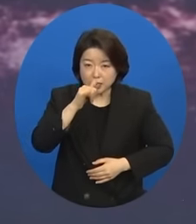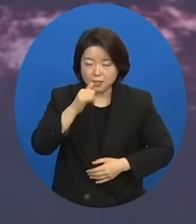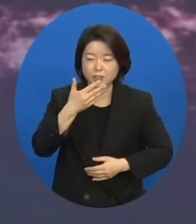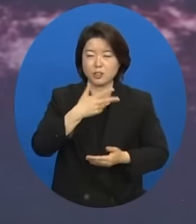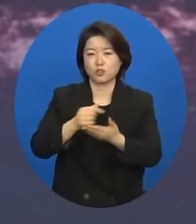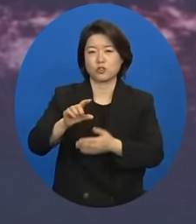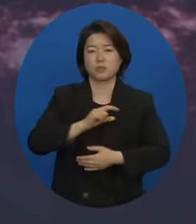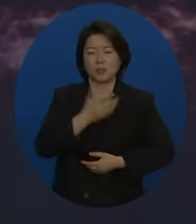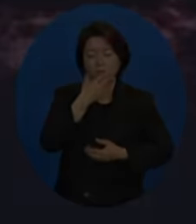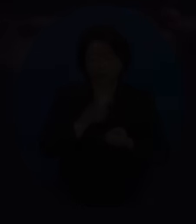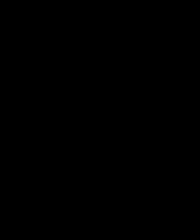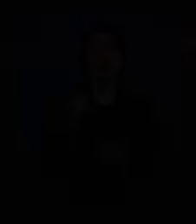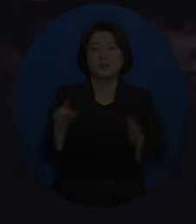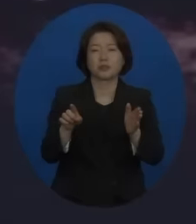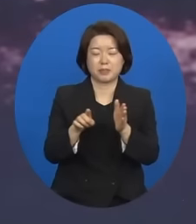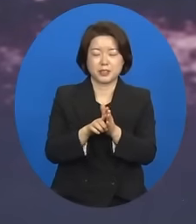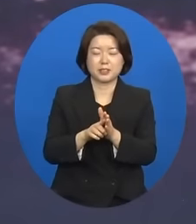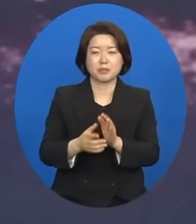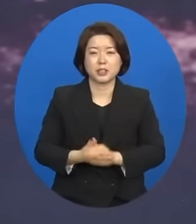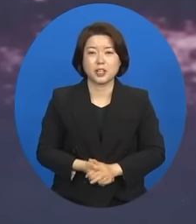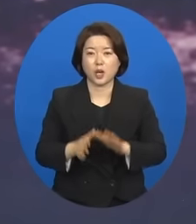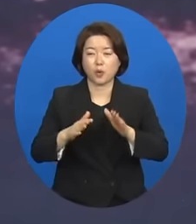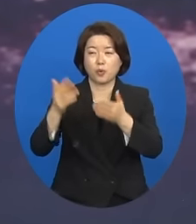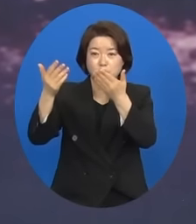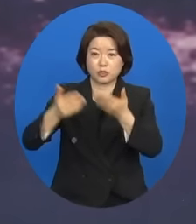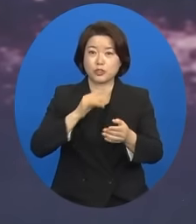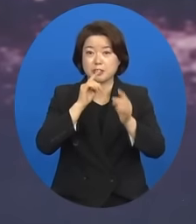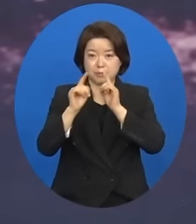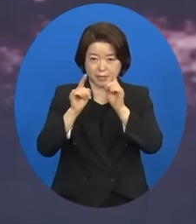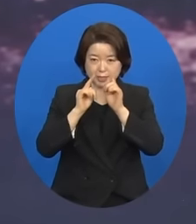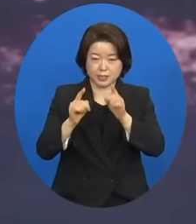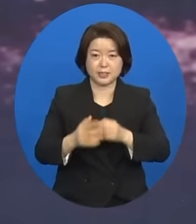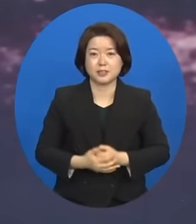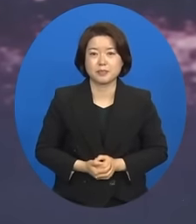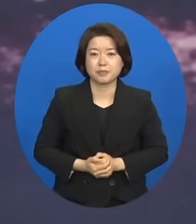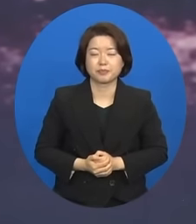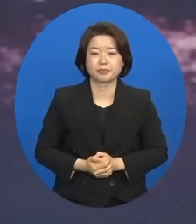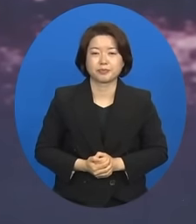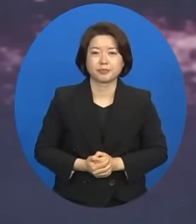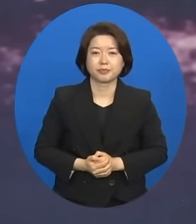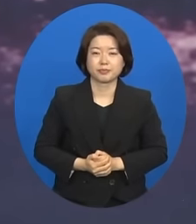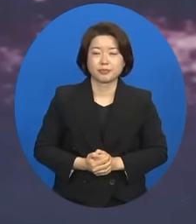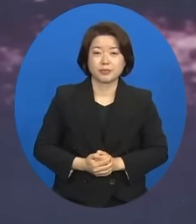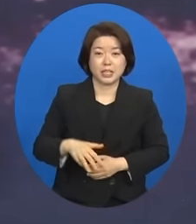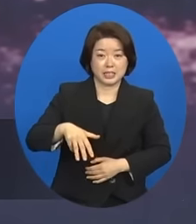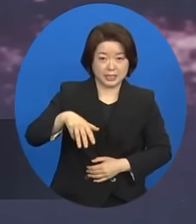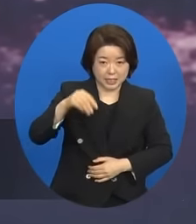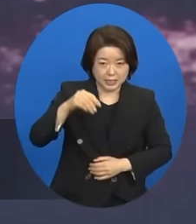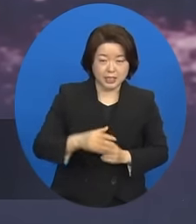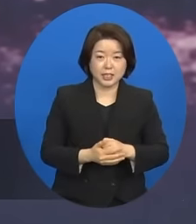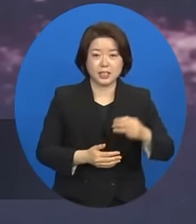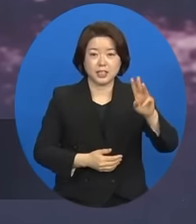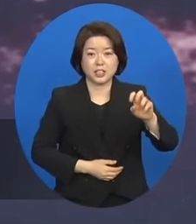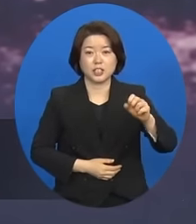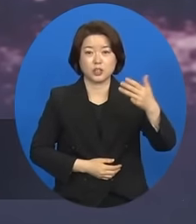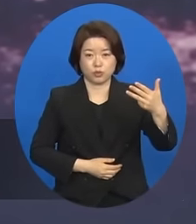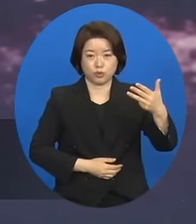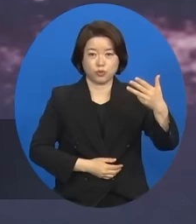이름으로 축원드립니다 오늘 주시는 말씀도록 하겠습니다 창세기